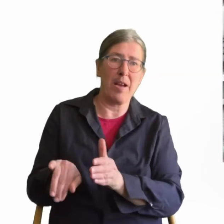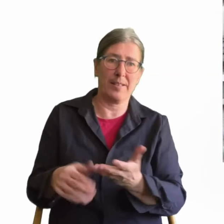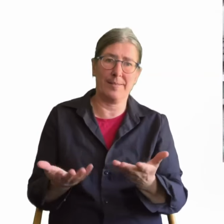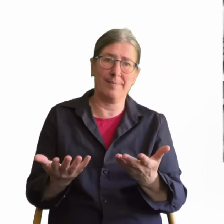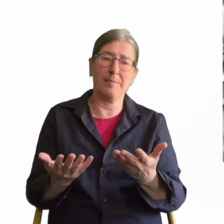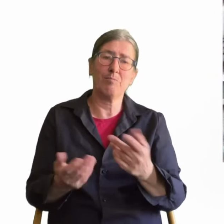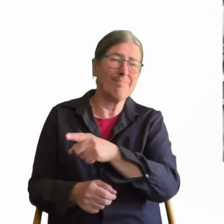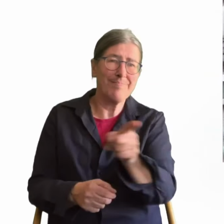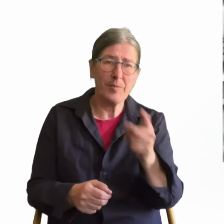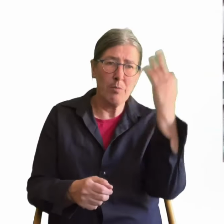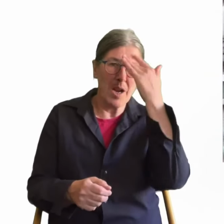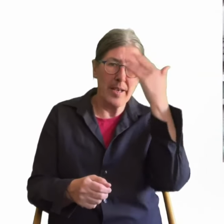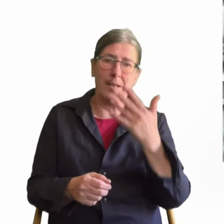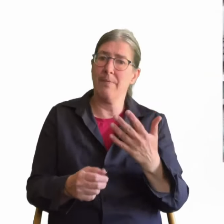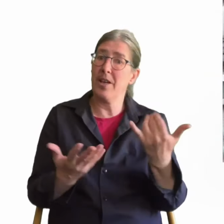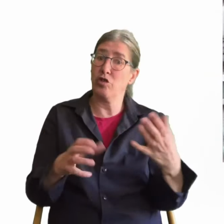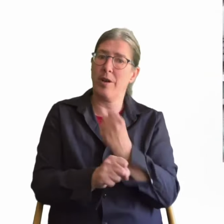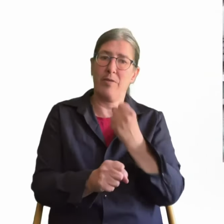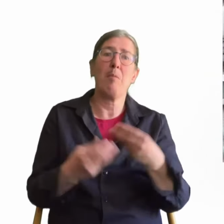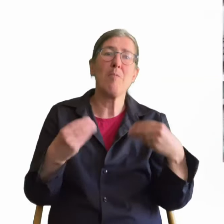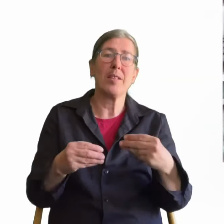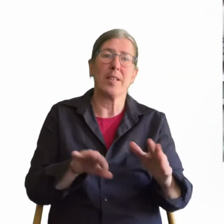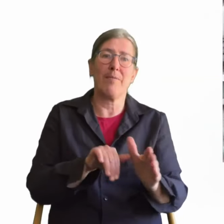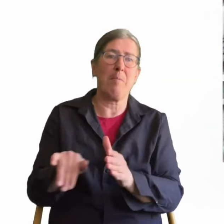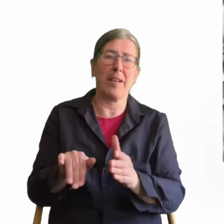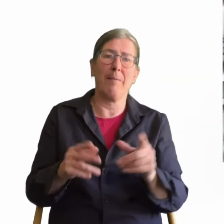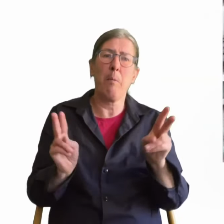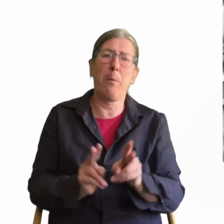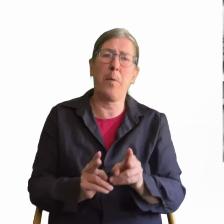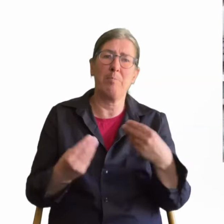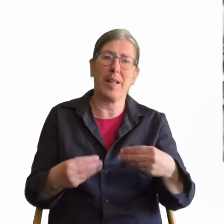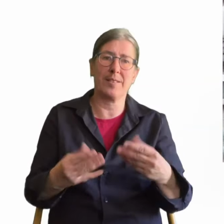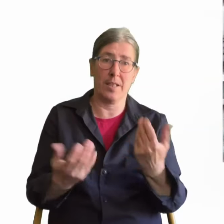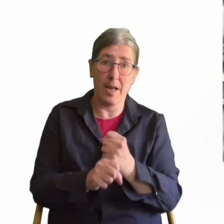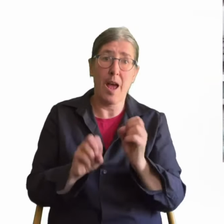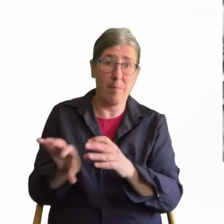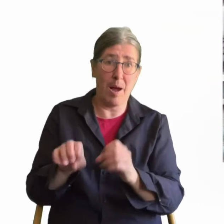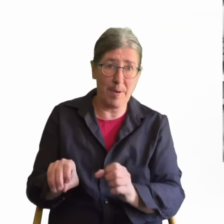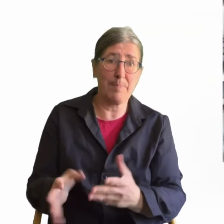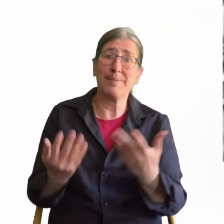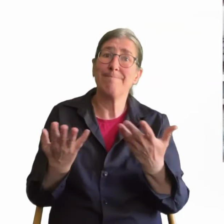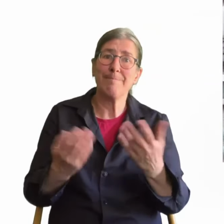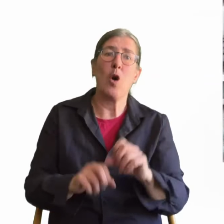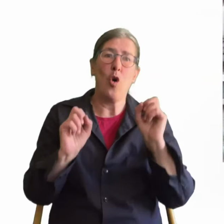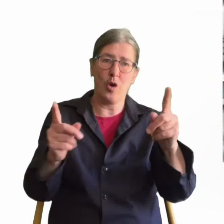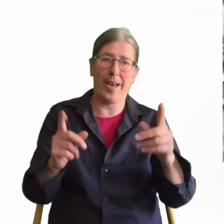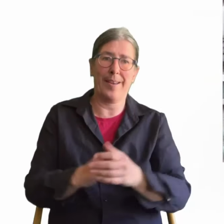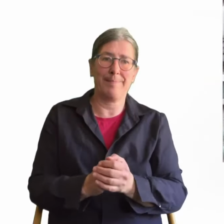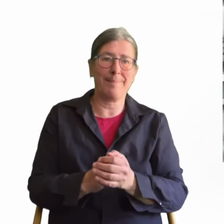vermeiden. Und überlegt euch doch mal, wie ihr das schafft, Plastik zu vermeiden, worauf ihr verzichten könntet.